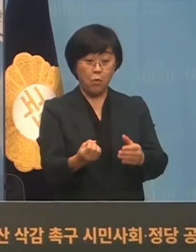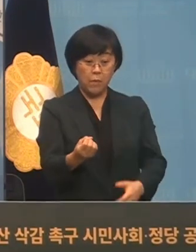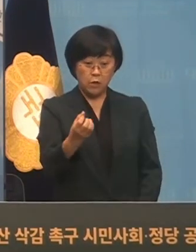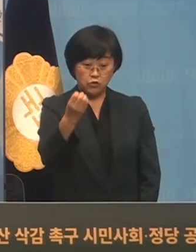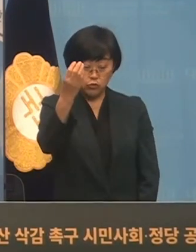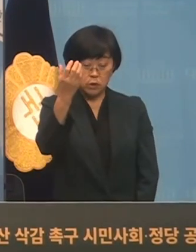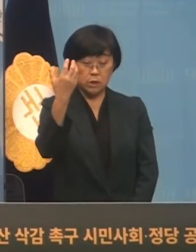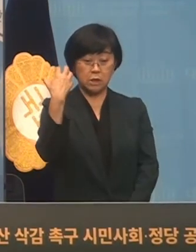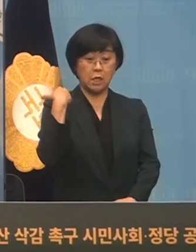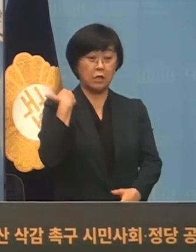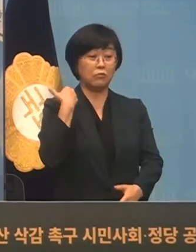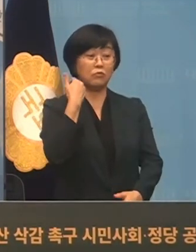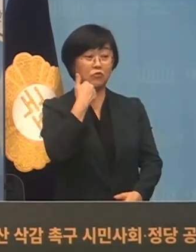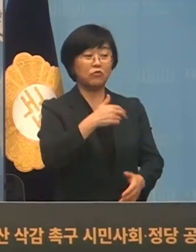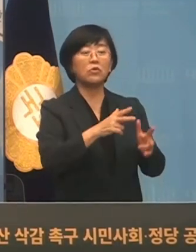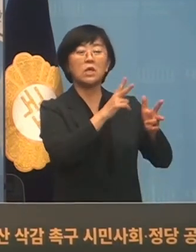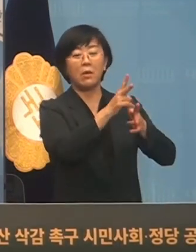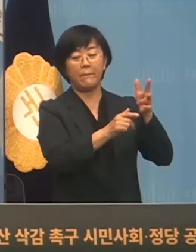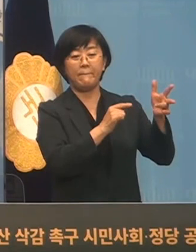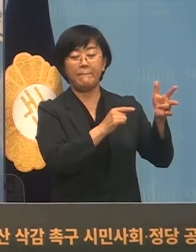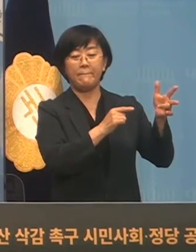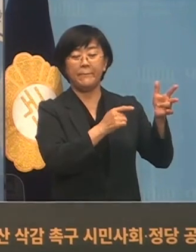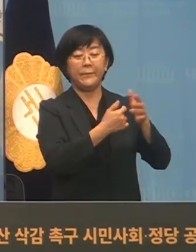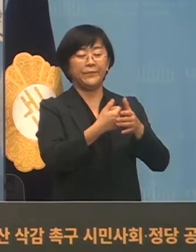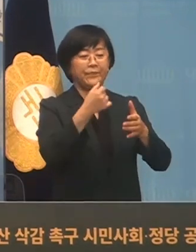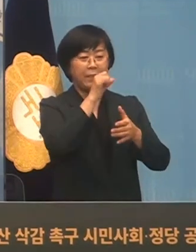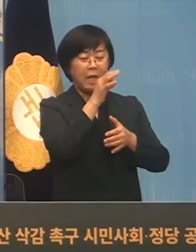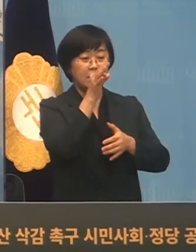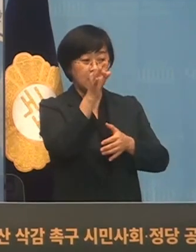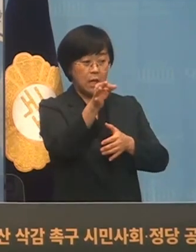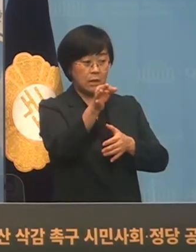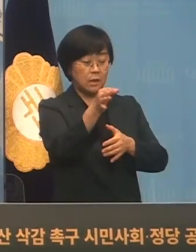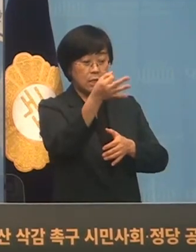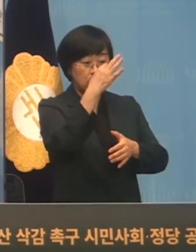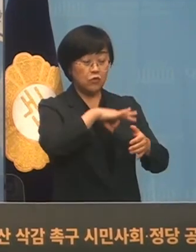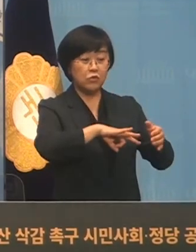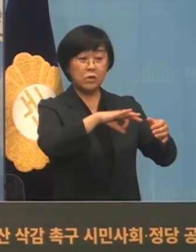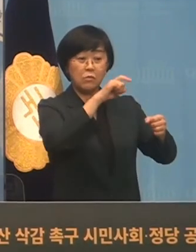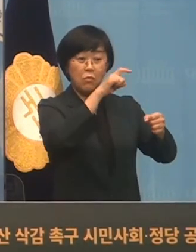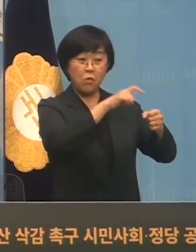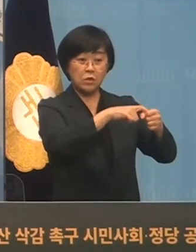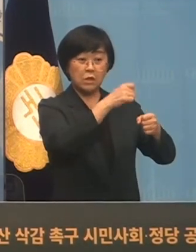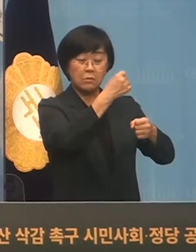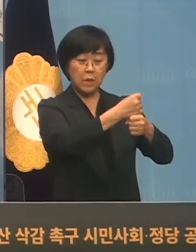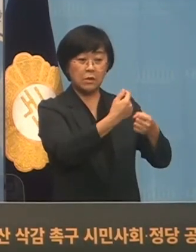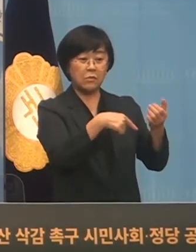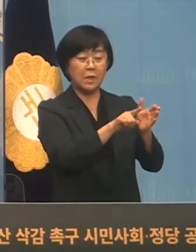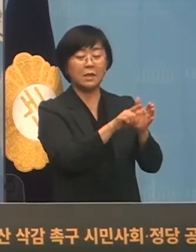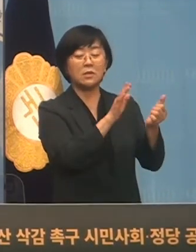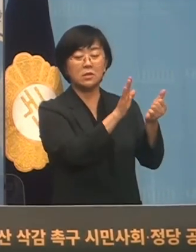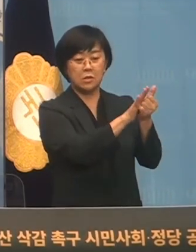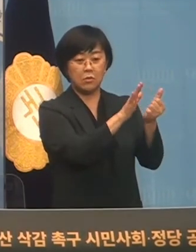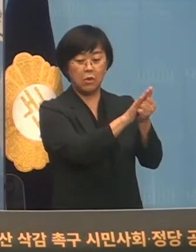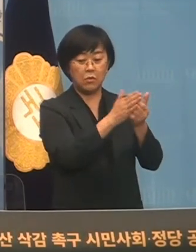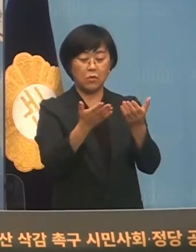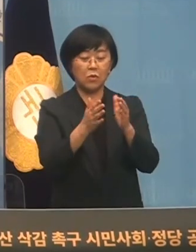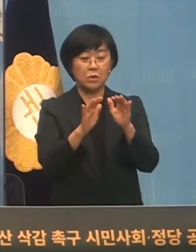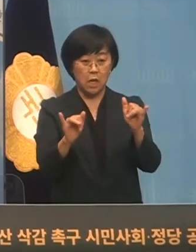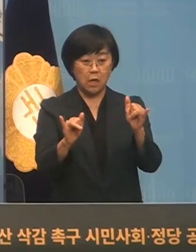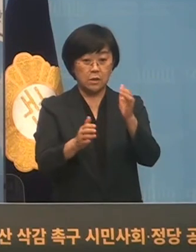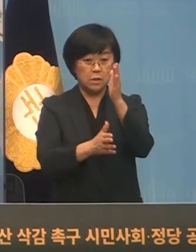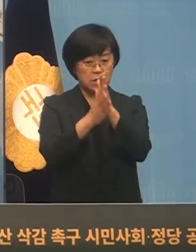기업들의 책임을 묻기보다는 수많은 예산을 그들의 이윤을 창출하는 데 지원해주고 있고 정작 노동자들이나